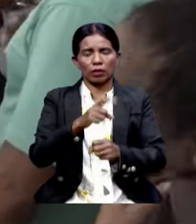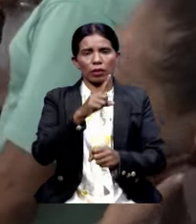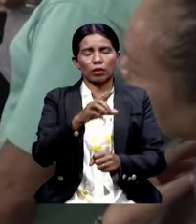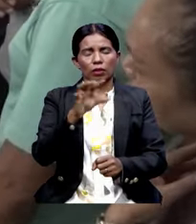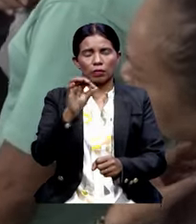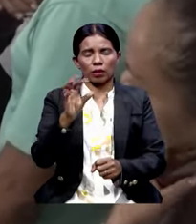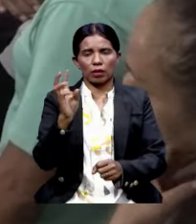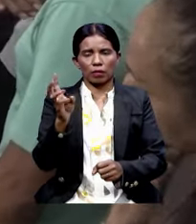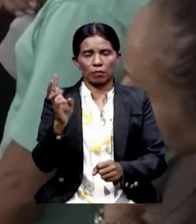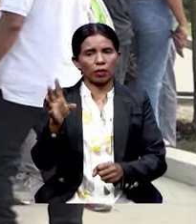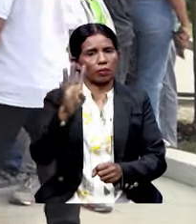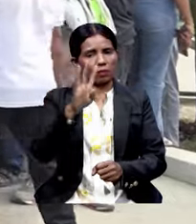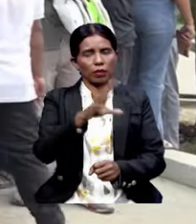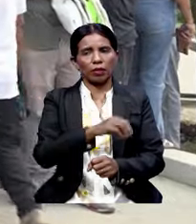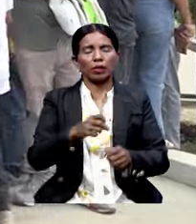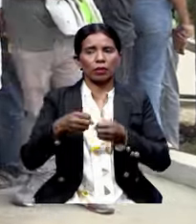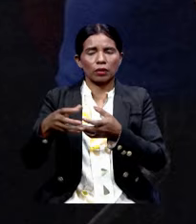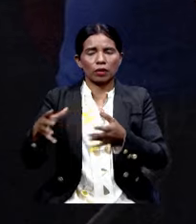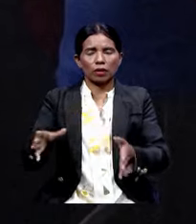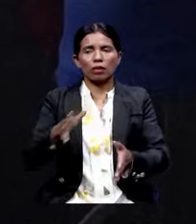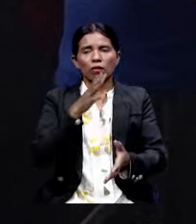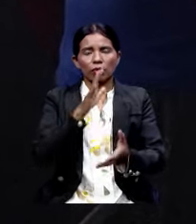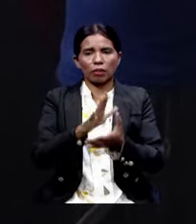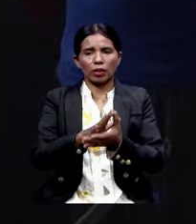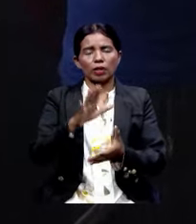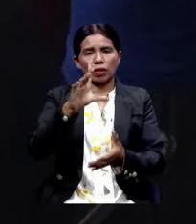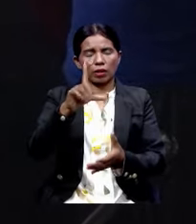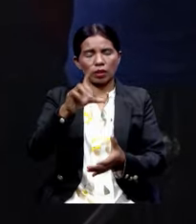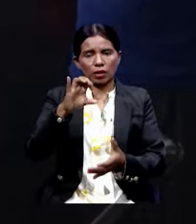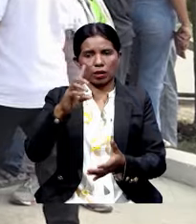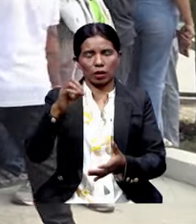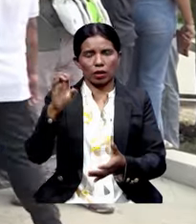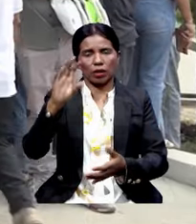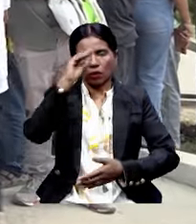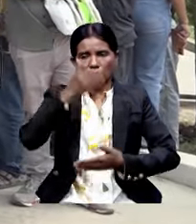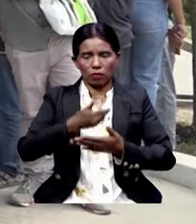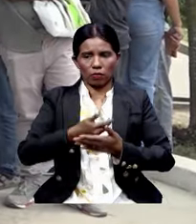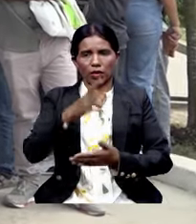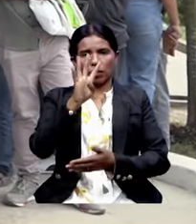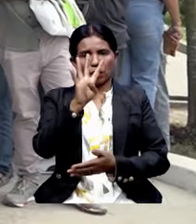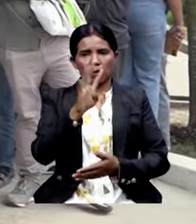sia nenulu resin hat no husikela Fen Lidia di Arauzu ho oan nain hat. Ekipa Cobertura, GMN.